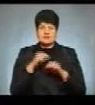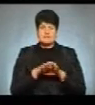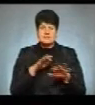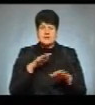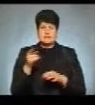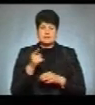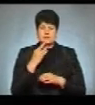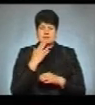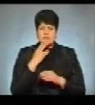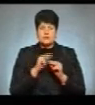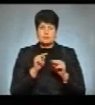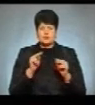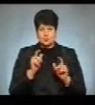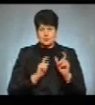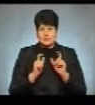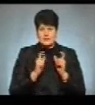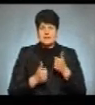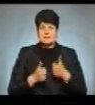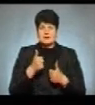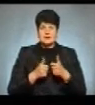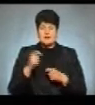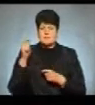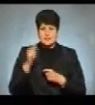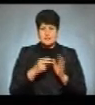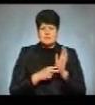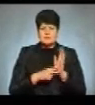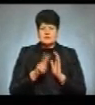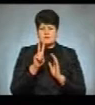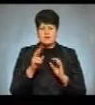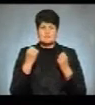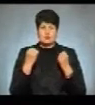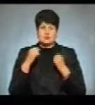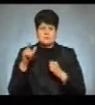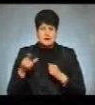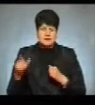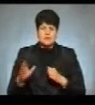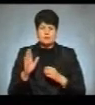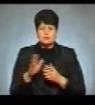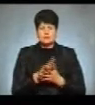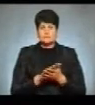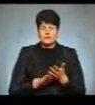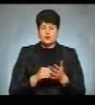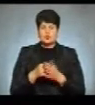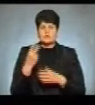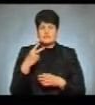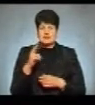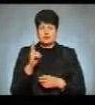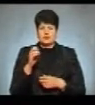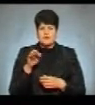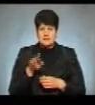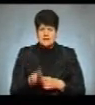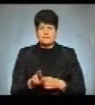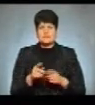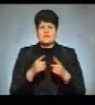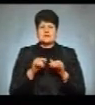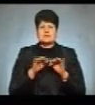Тернопільського національного педуніверситету. На змагання приїхали 72 спортсмени. Триватиме чемпіонат до 20 квітня. Захід